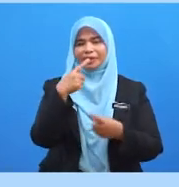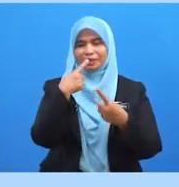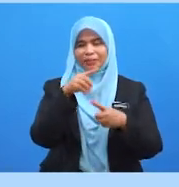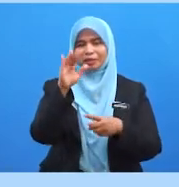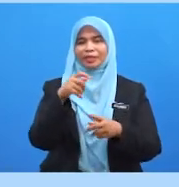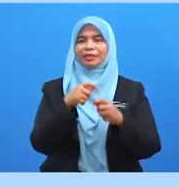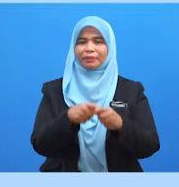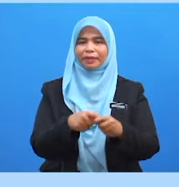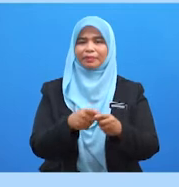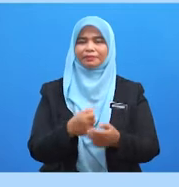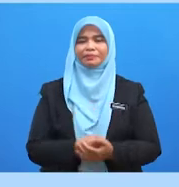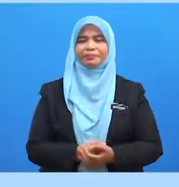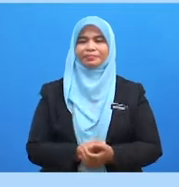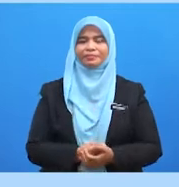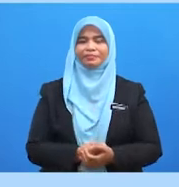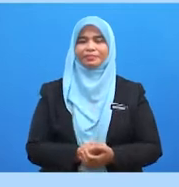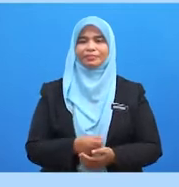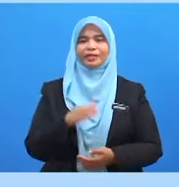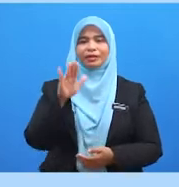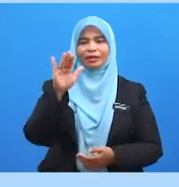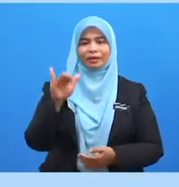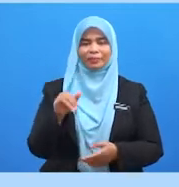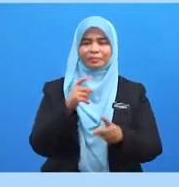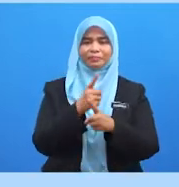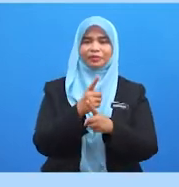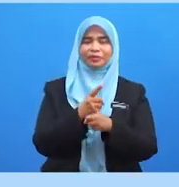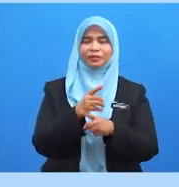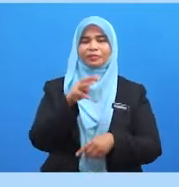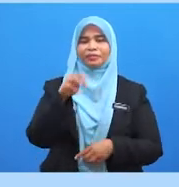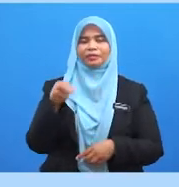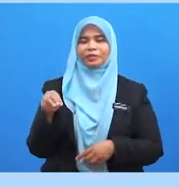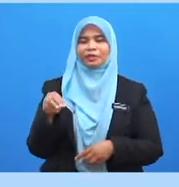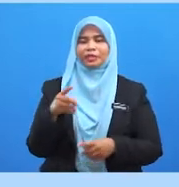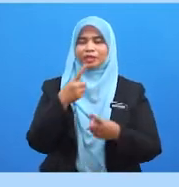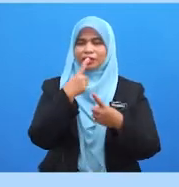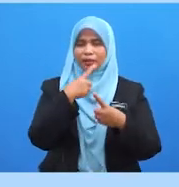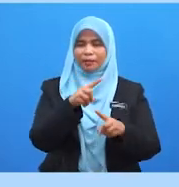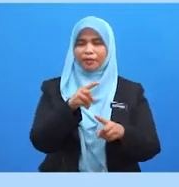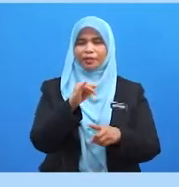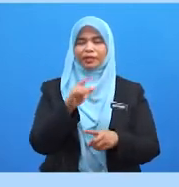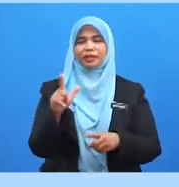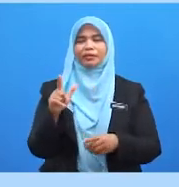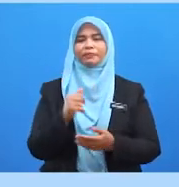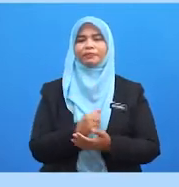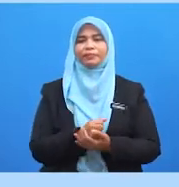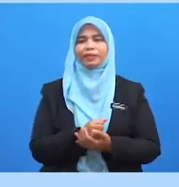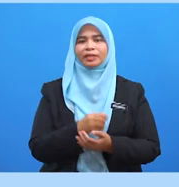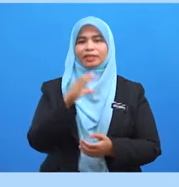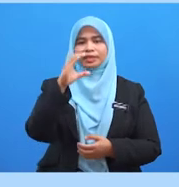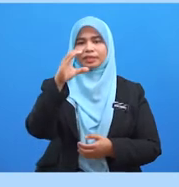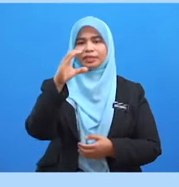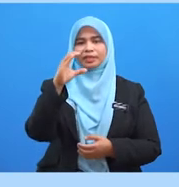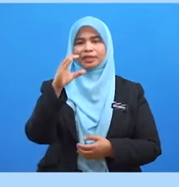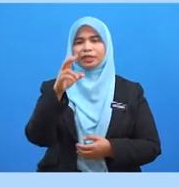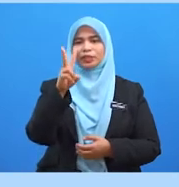yang tepat bagi soalan di atas? Ya, betul tu murid-murid. Jawapan yang tepat ialah